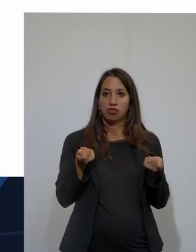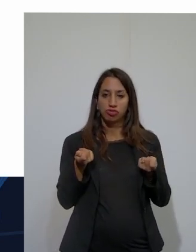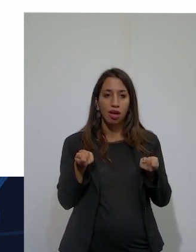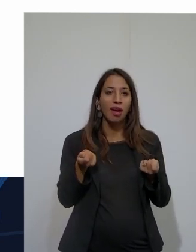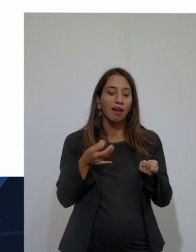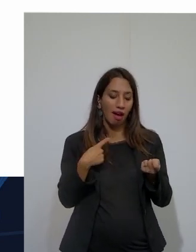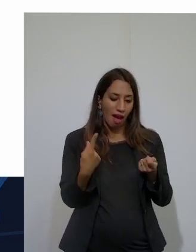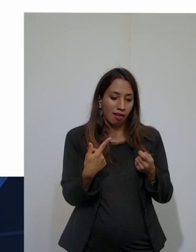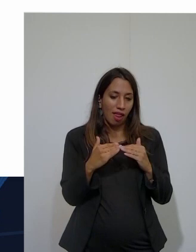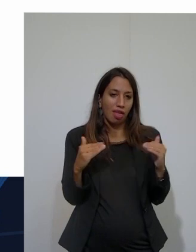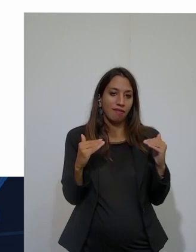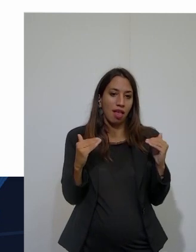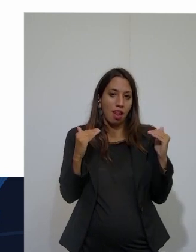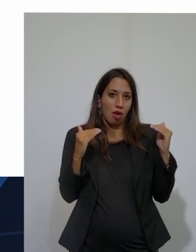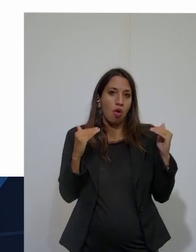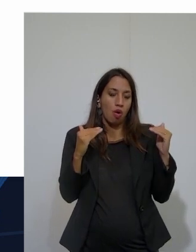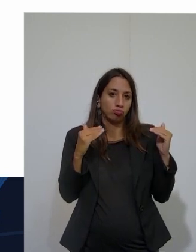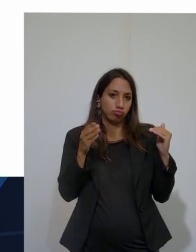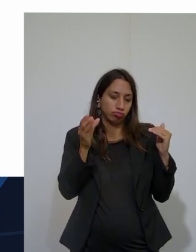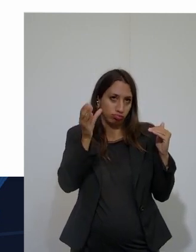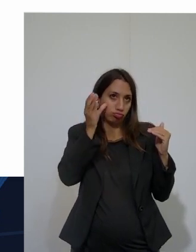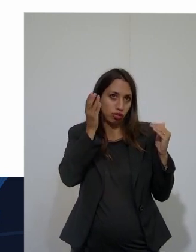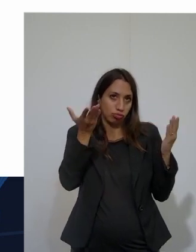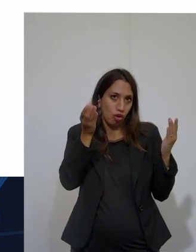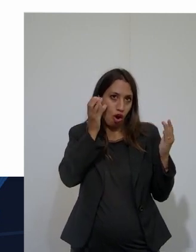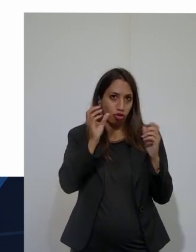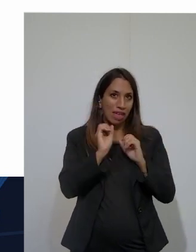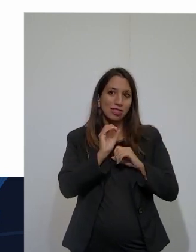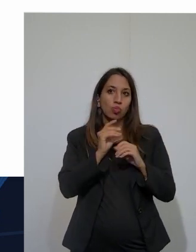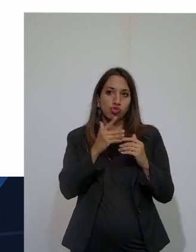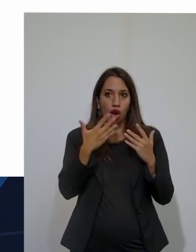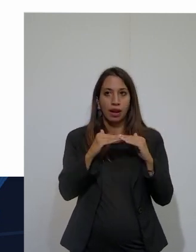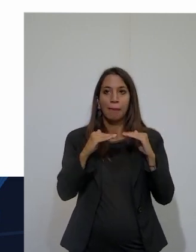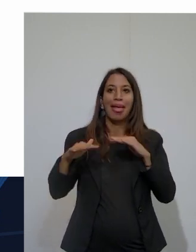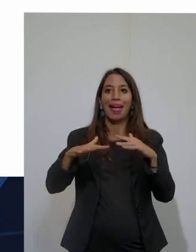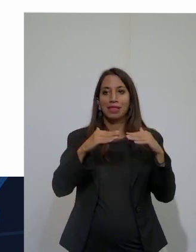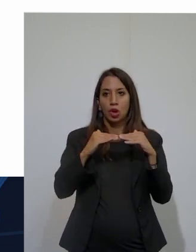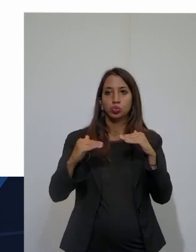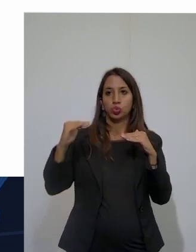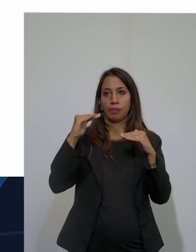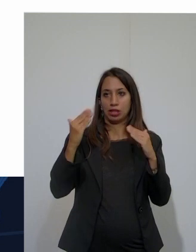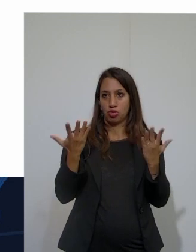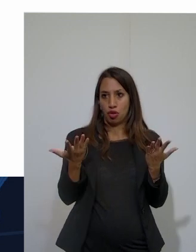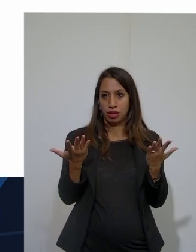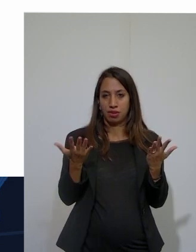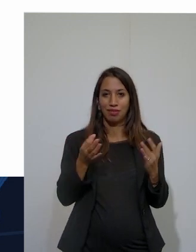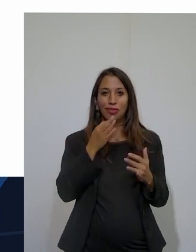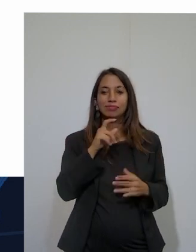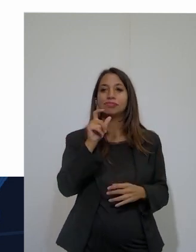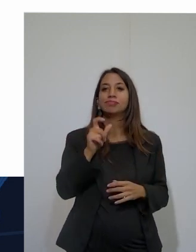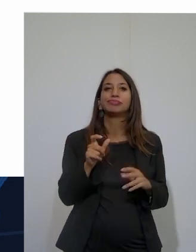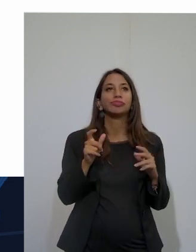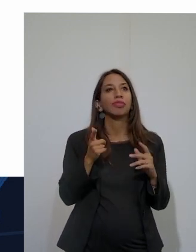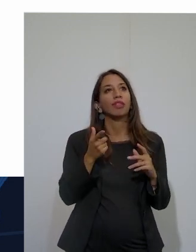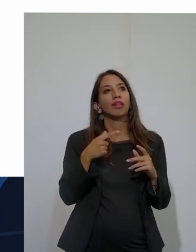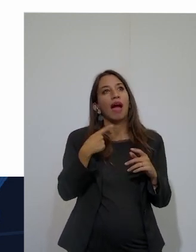di istruzione generalmente superiore alla media. Quindi non stiamo parlando di un turismo